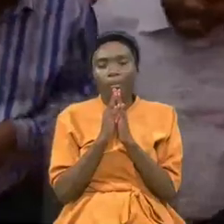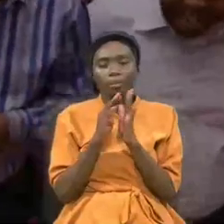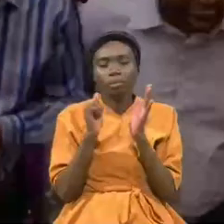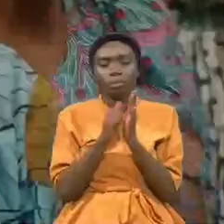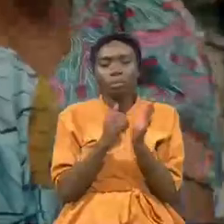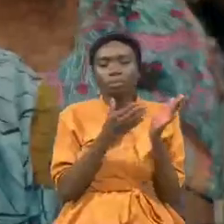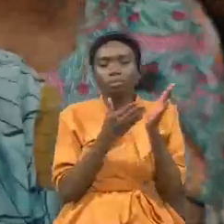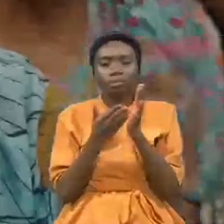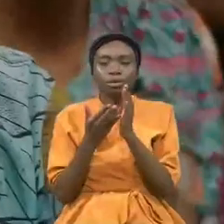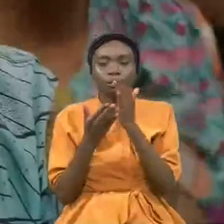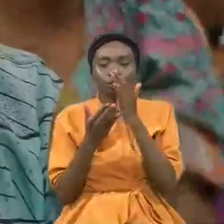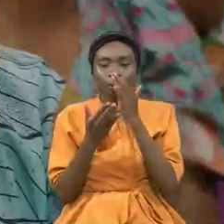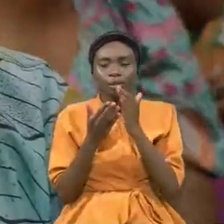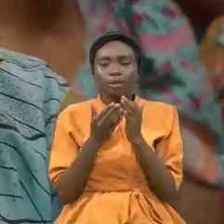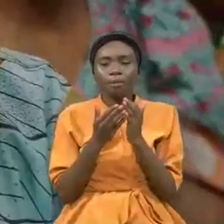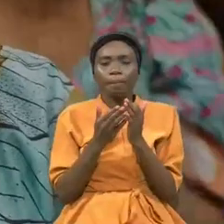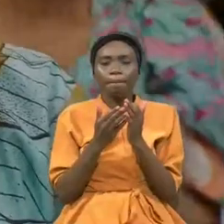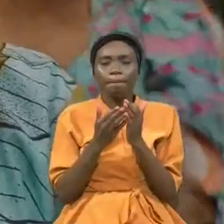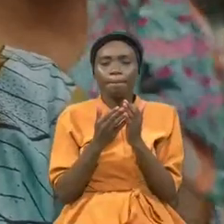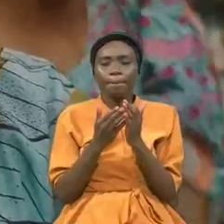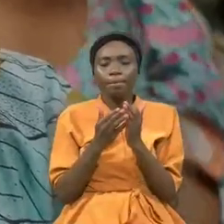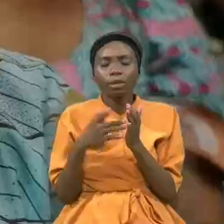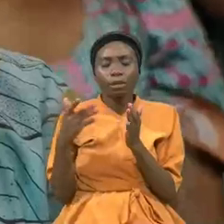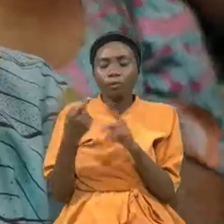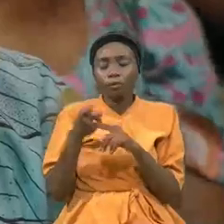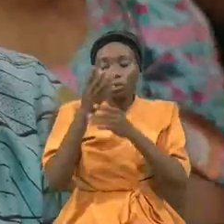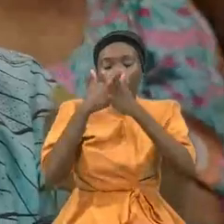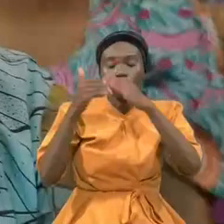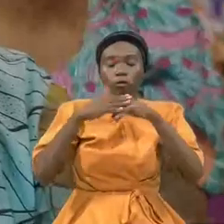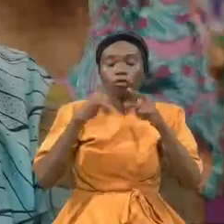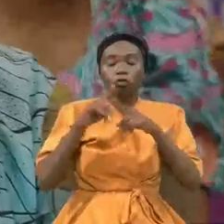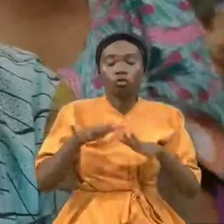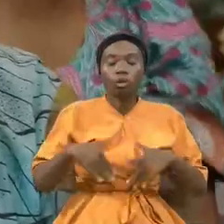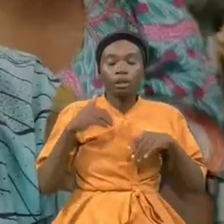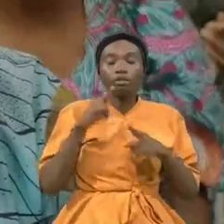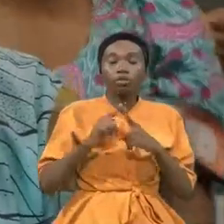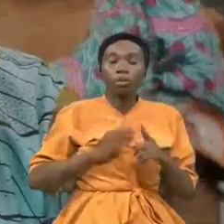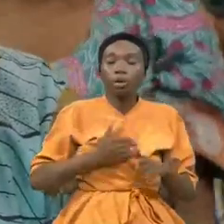La prière qui apporte la vertu du ciel à votre vie.